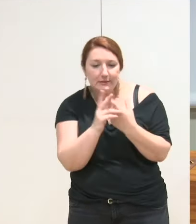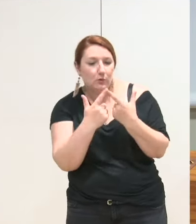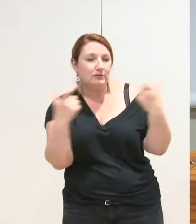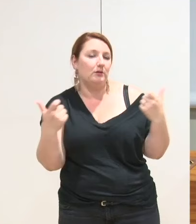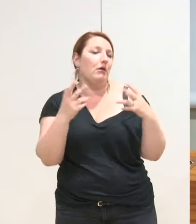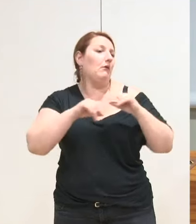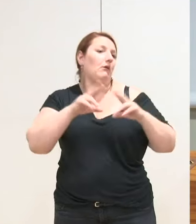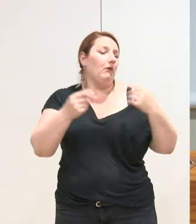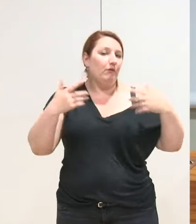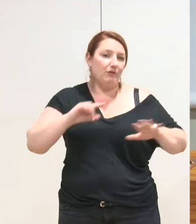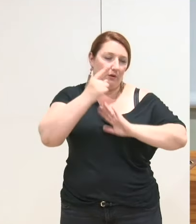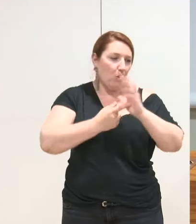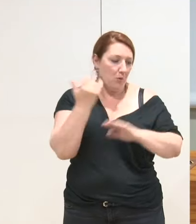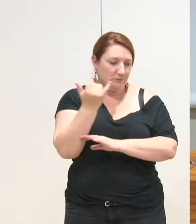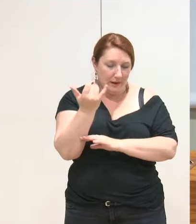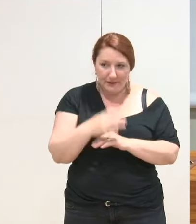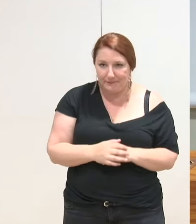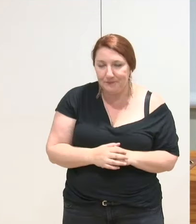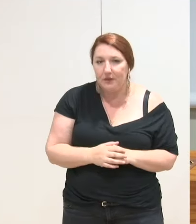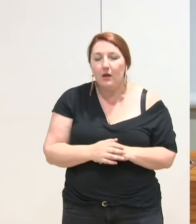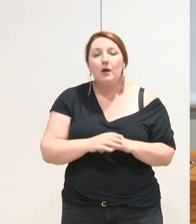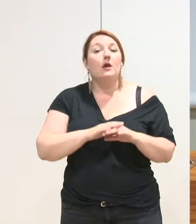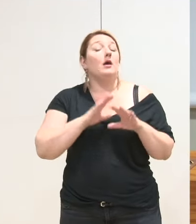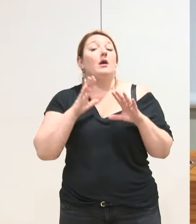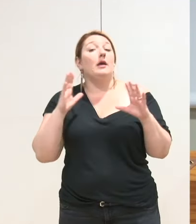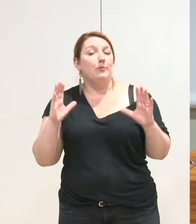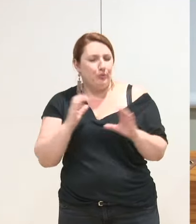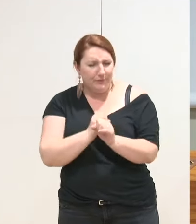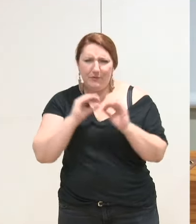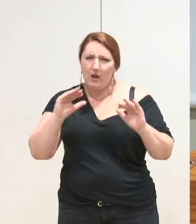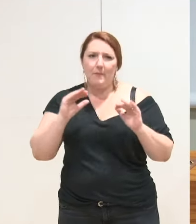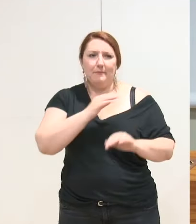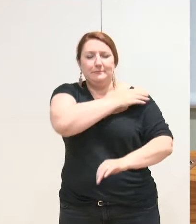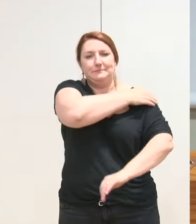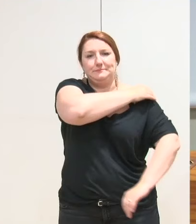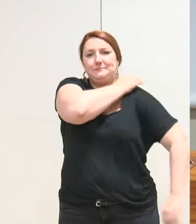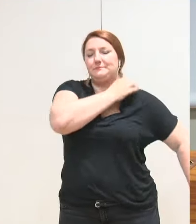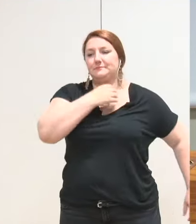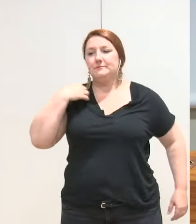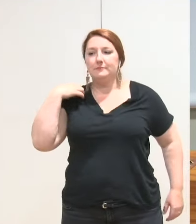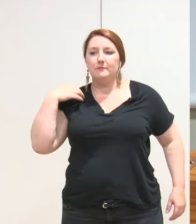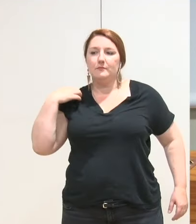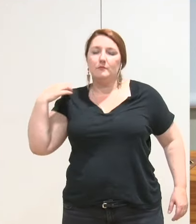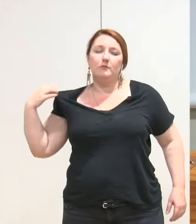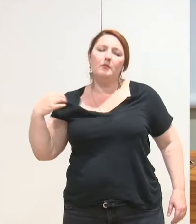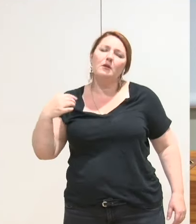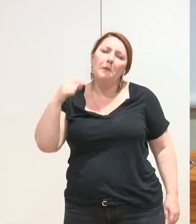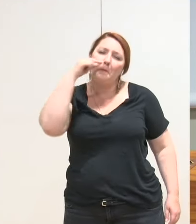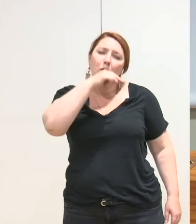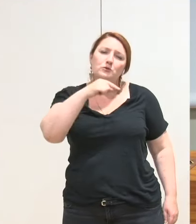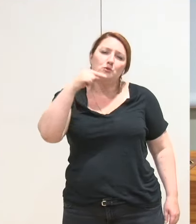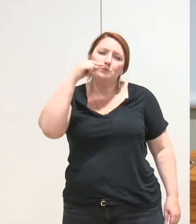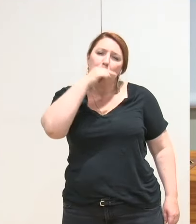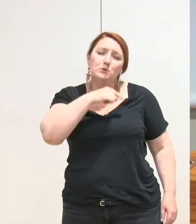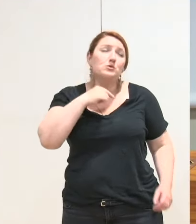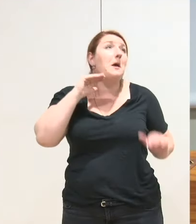reviens pas je n'y reviens pas pardon et puis tout de même quand même un mensonge répété tant et tant de fois restera